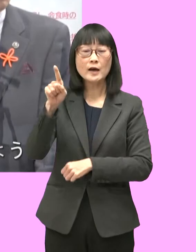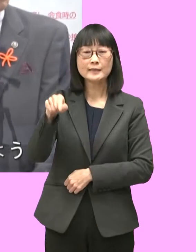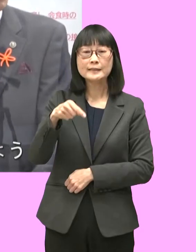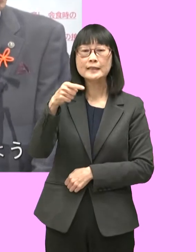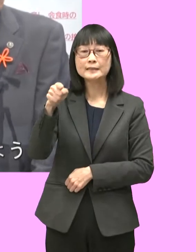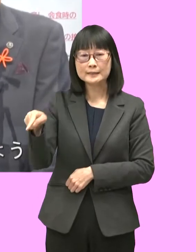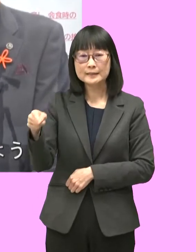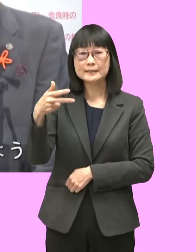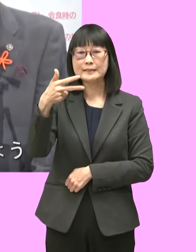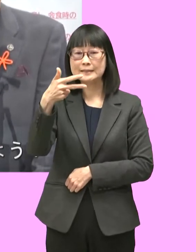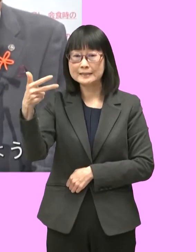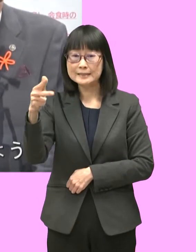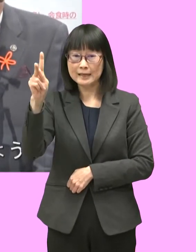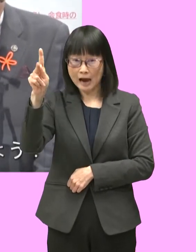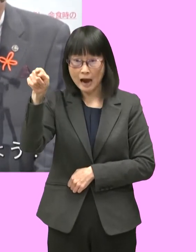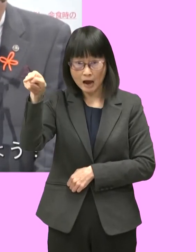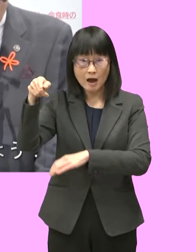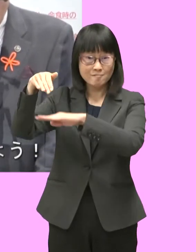健康、